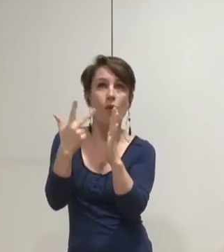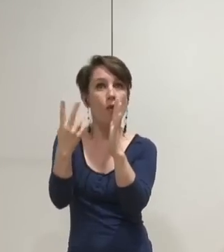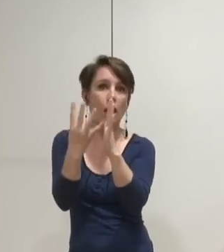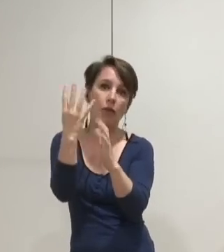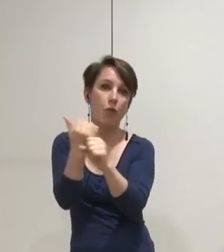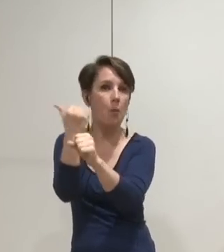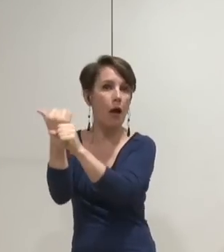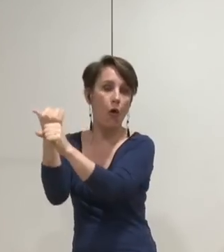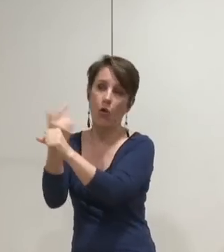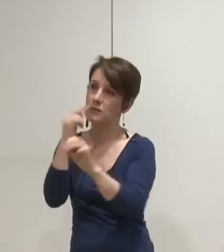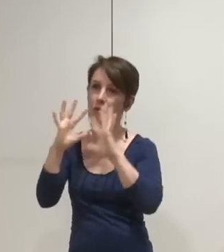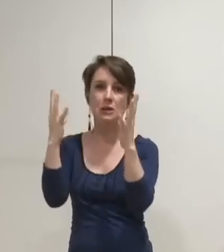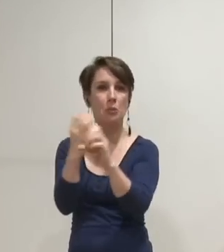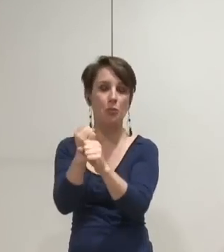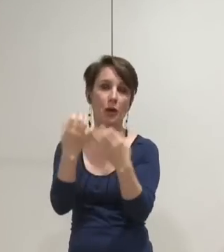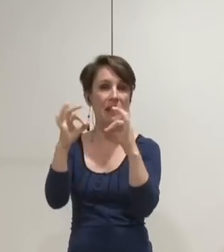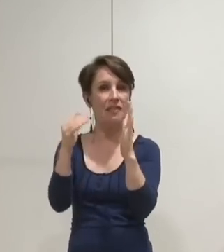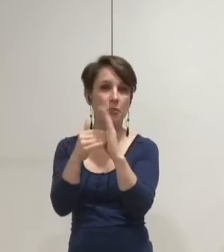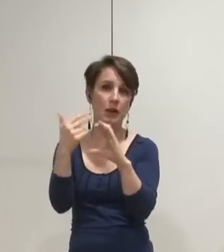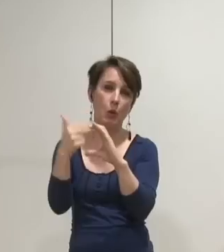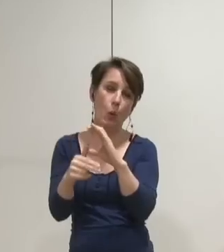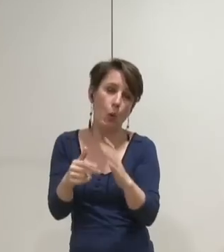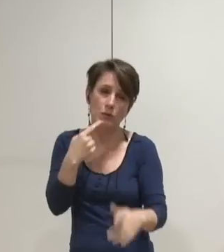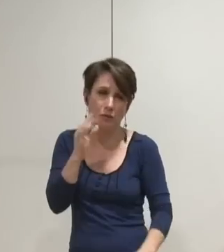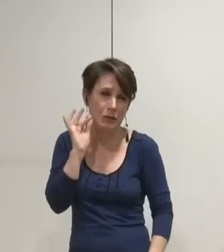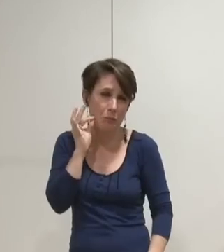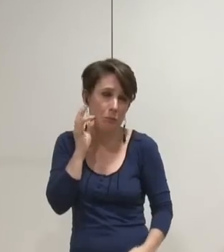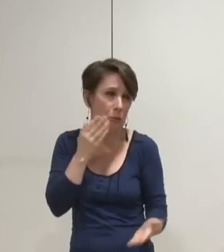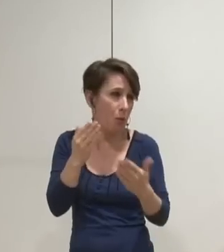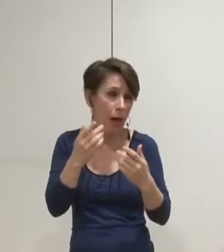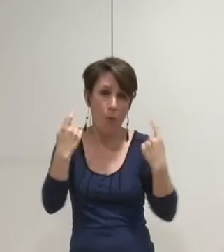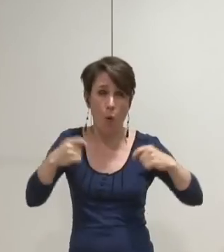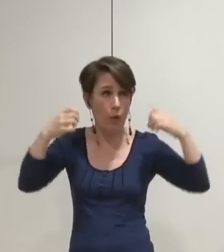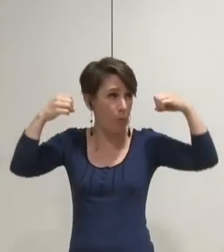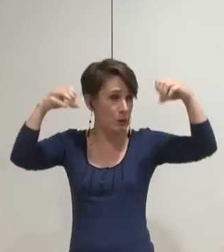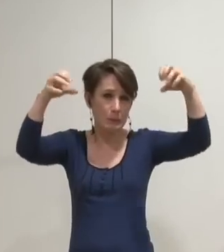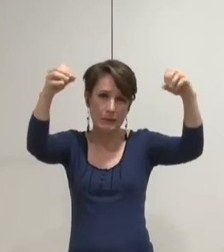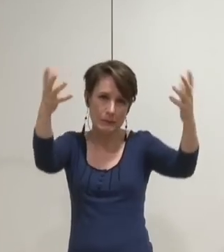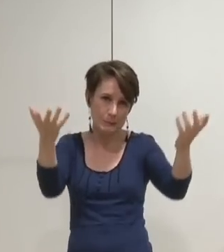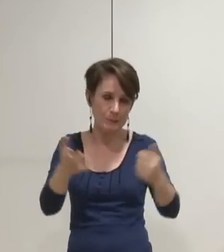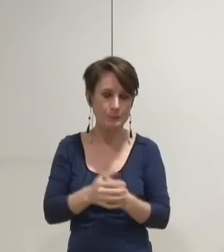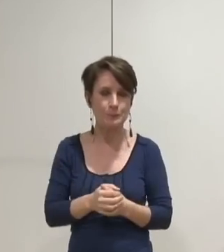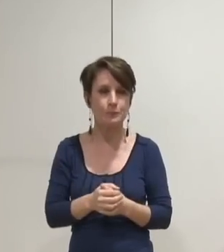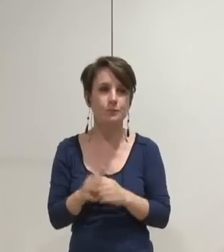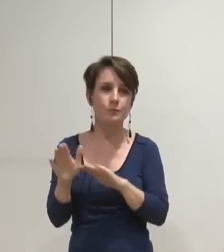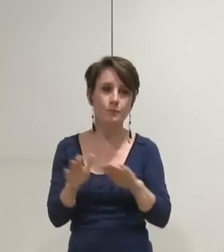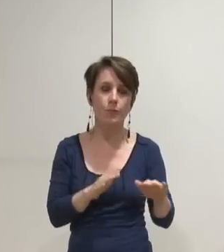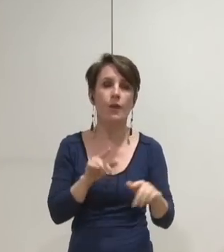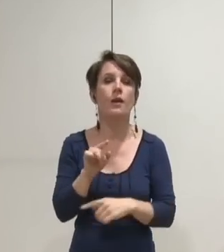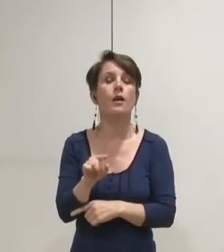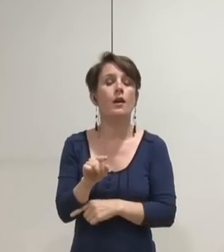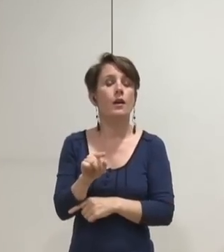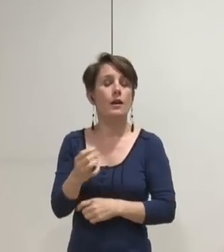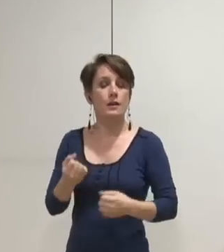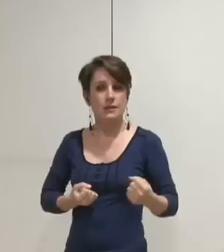€ soit quelques milliè au maximum des dépenses annuelles d'éclairage public précisons que l'effectif affecté au service